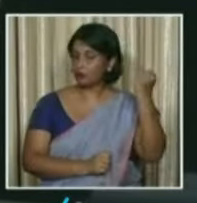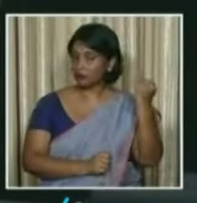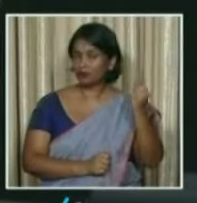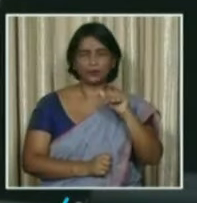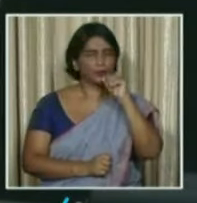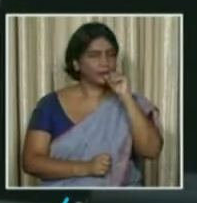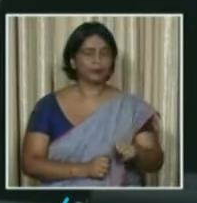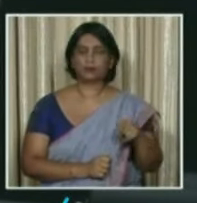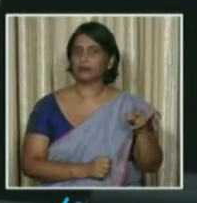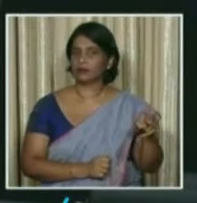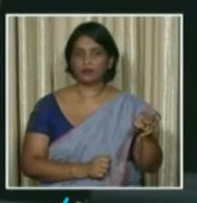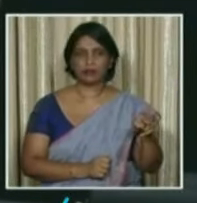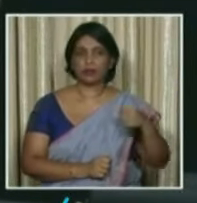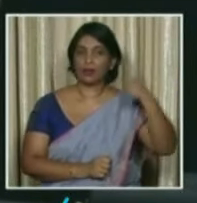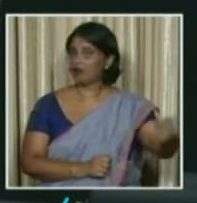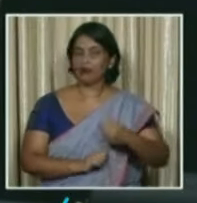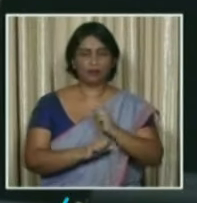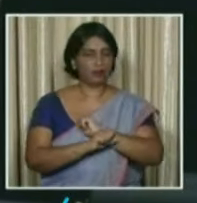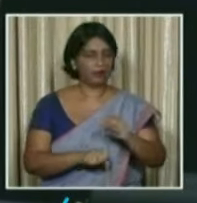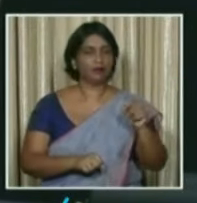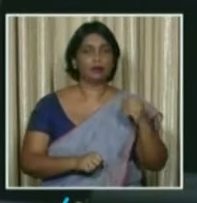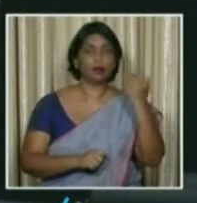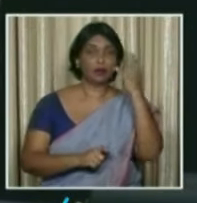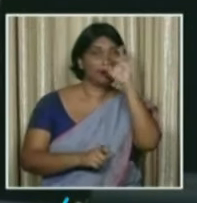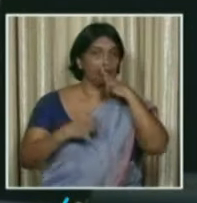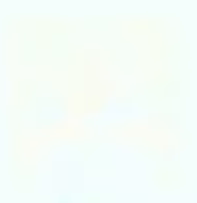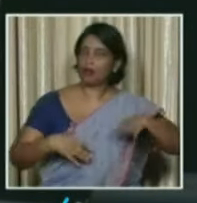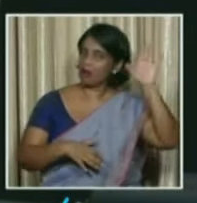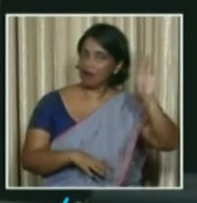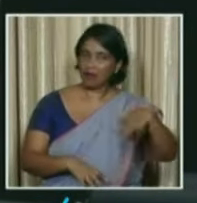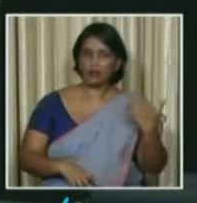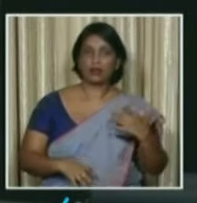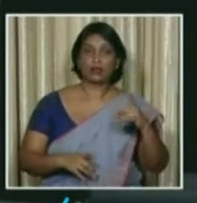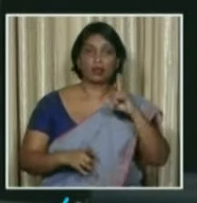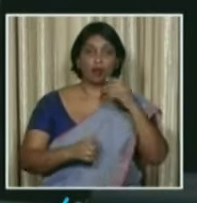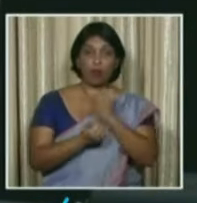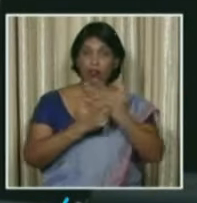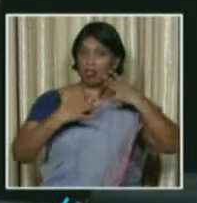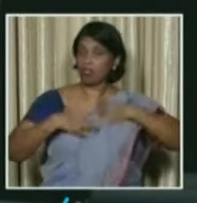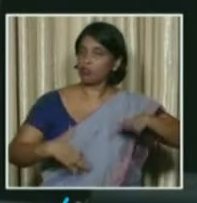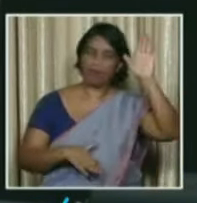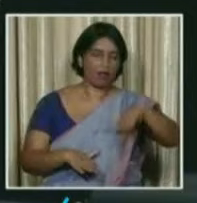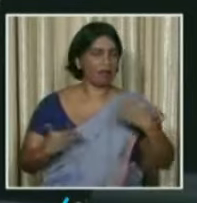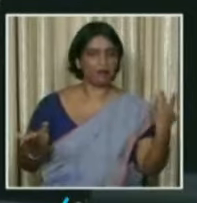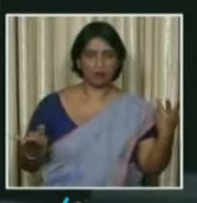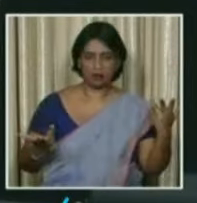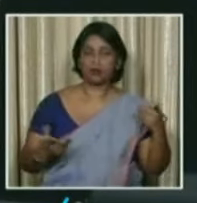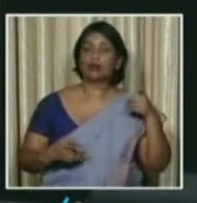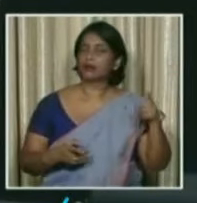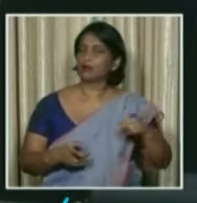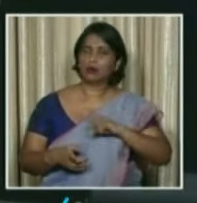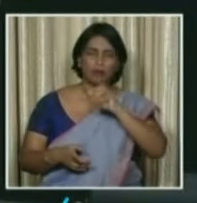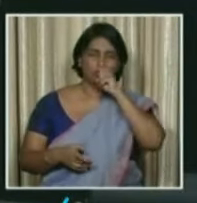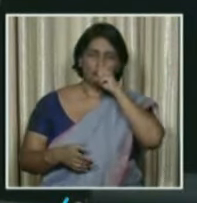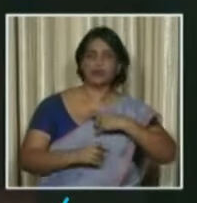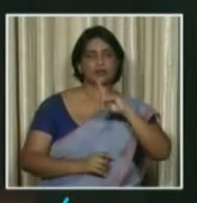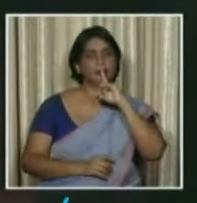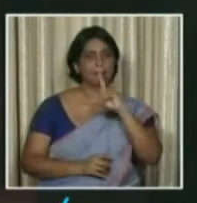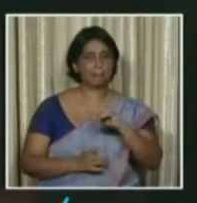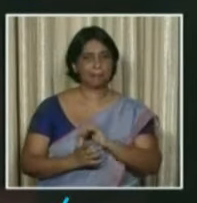කිසිම වෙලාවක පැමිණිලා නැහැ. සිවිල් ඇඳුමෙන් ඇවිල්ලත් නැහැ. නිල ඇඳුමෙන් ඇවිල්ලත් නැහැ. මේක සම්පූර්ණ